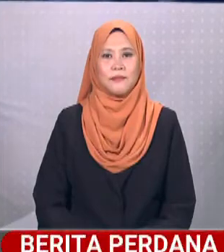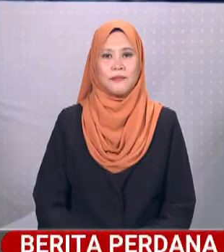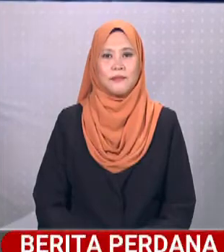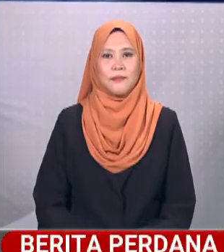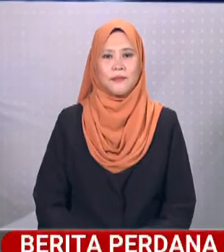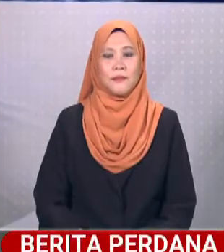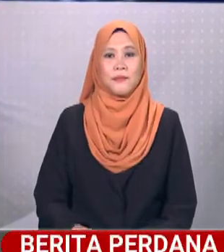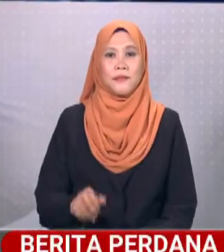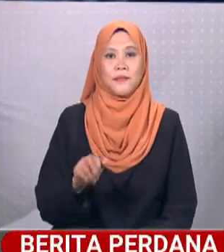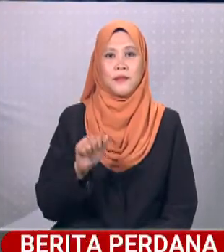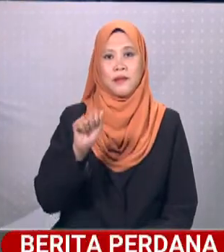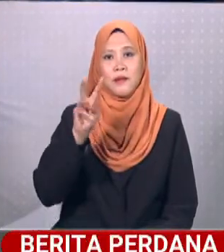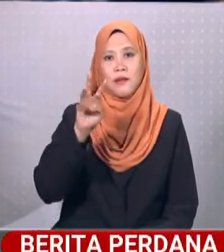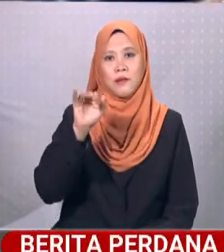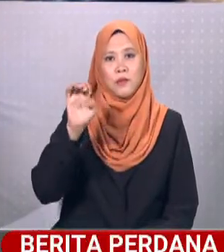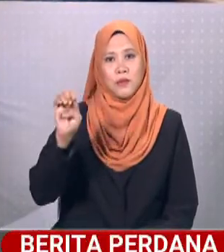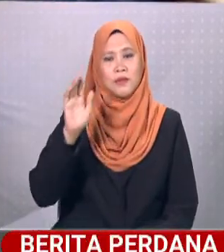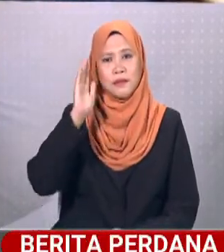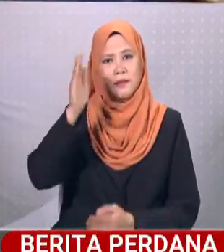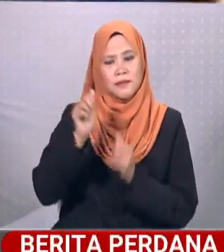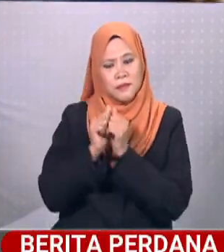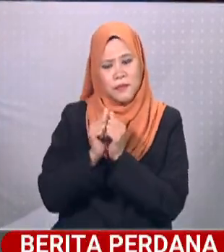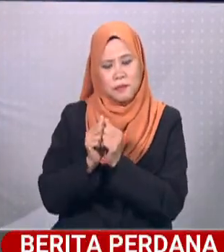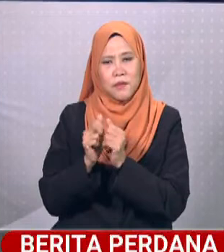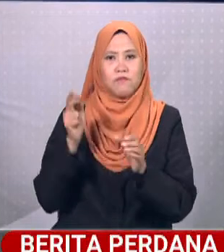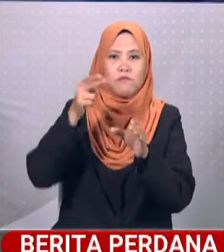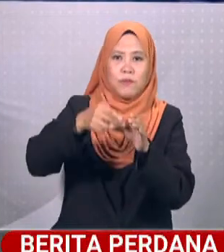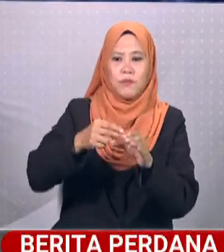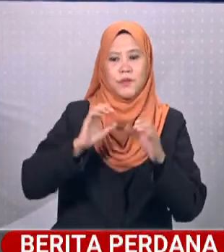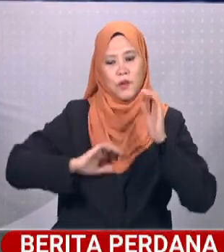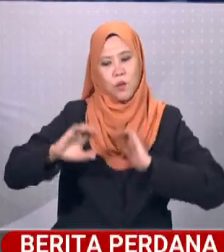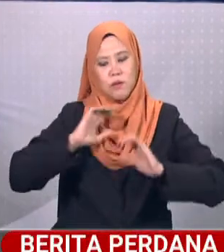Kami menjangkakan akan bersama Dato' Awi untuk konsert-konsert yang akan datang.